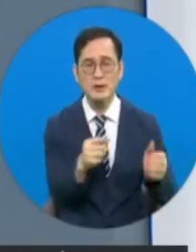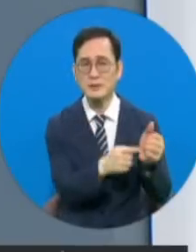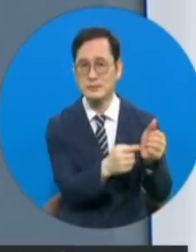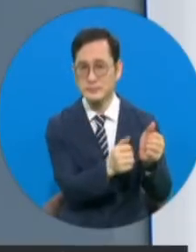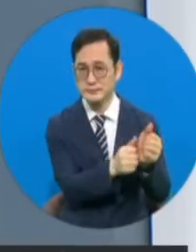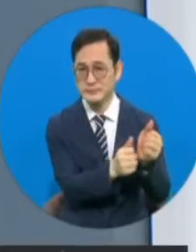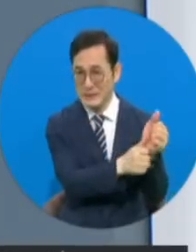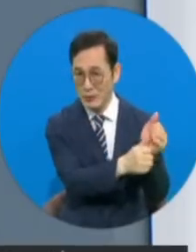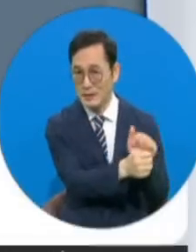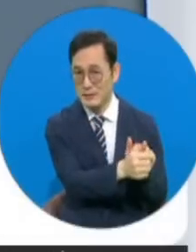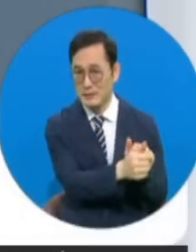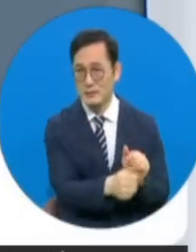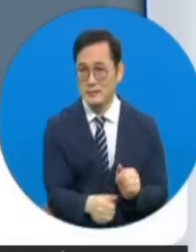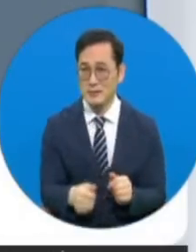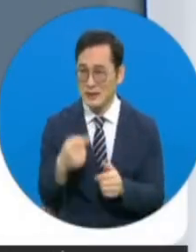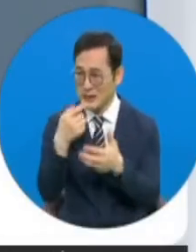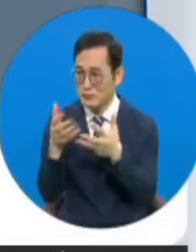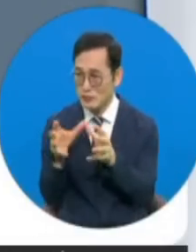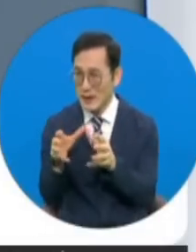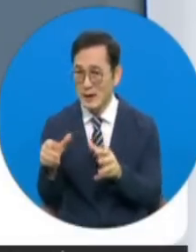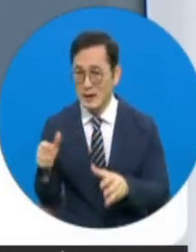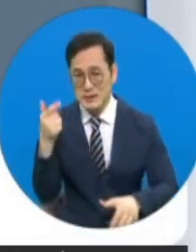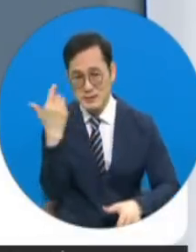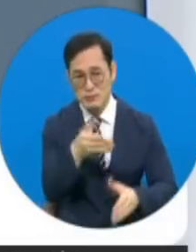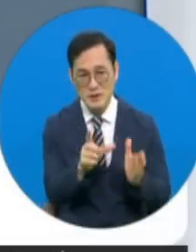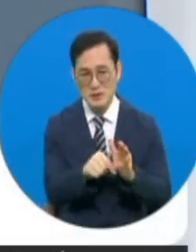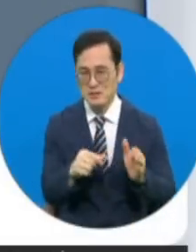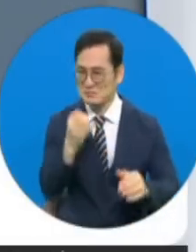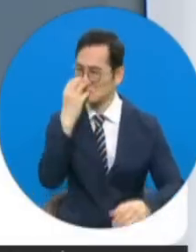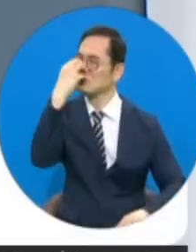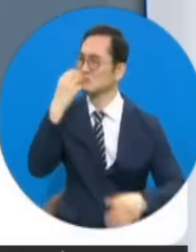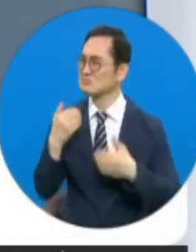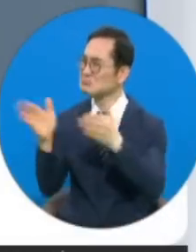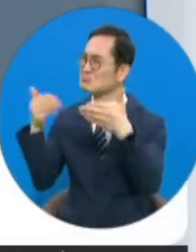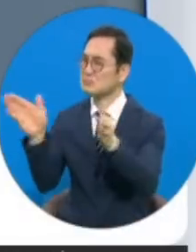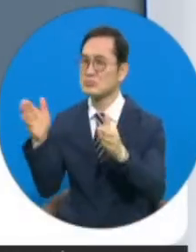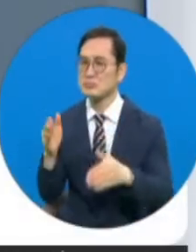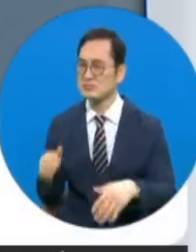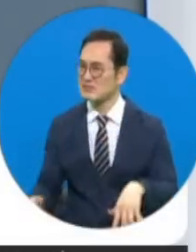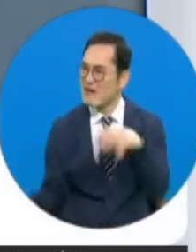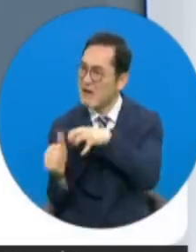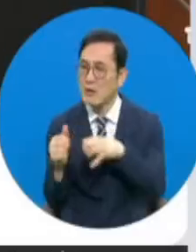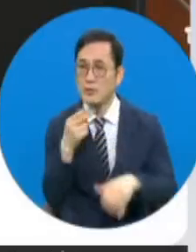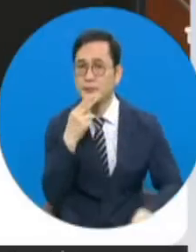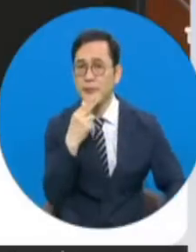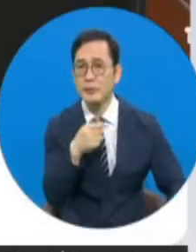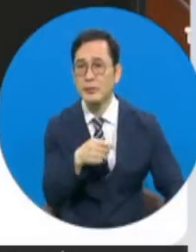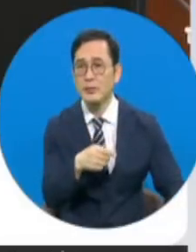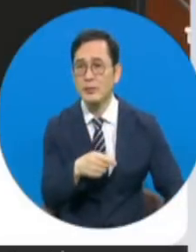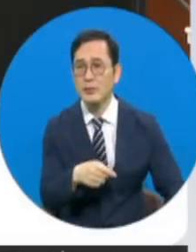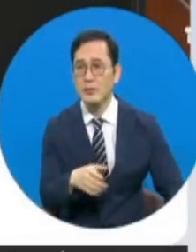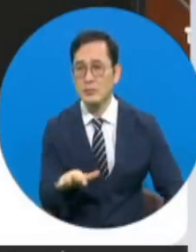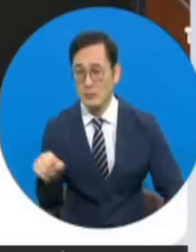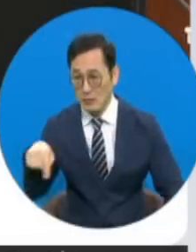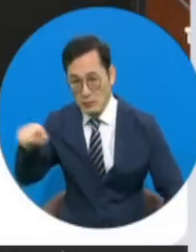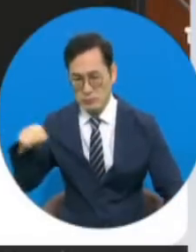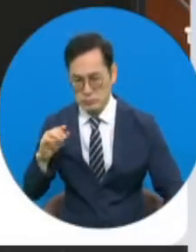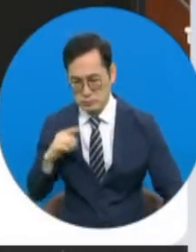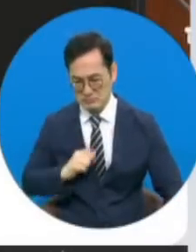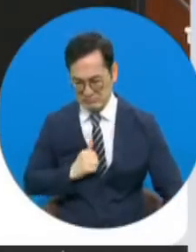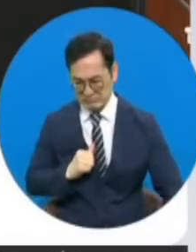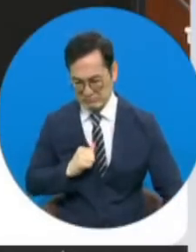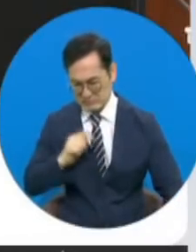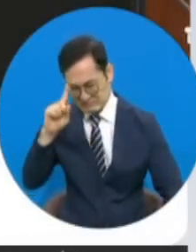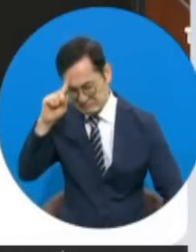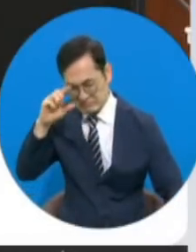민주당 의원들이 지리에 대해서 다소 무례하거나 뭔가 과격한 태도에 답변하거나 그런게 전혀 없는 상태인데 왜 저런